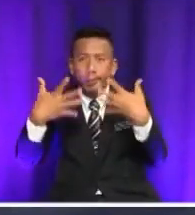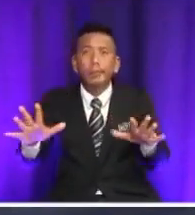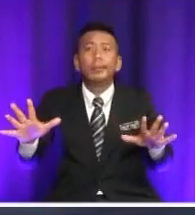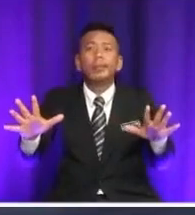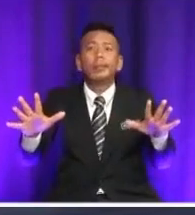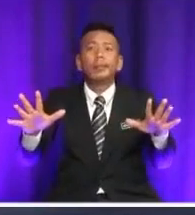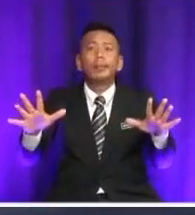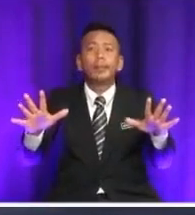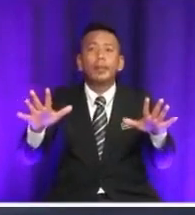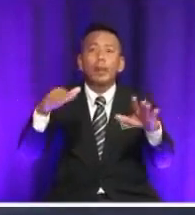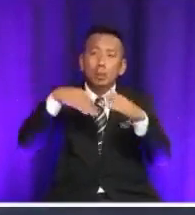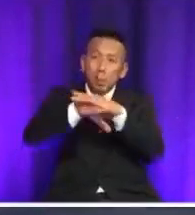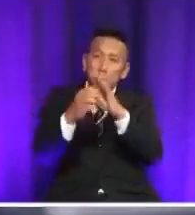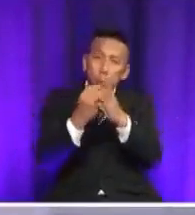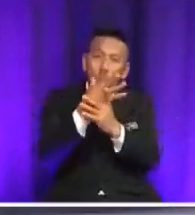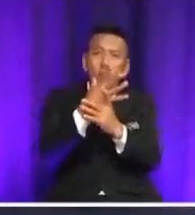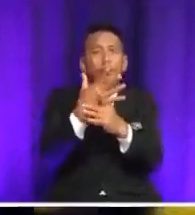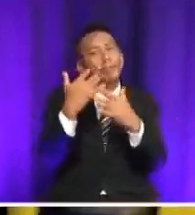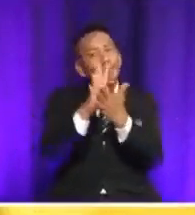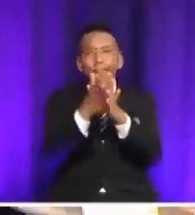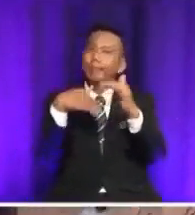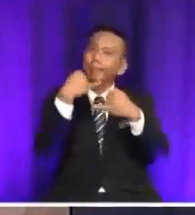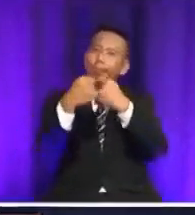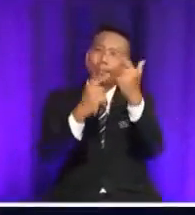kita udah masuk ke lampu jadi begini